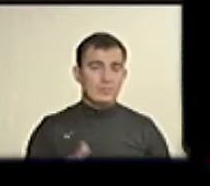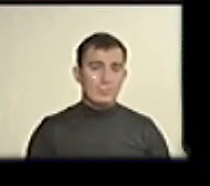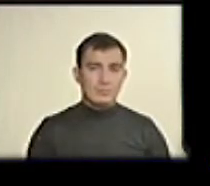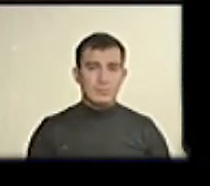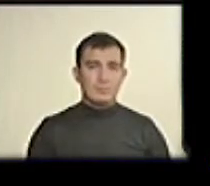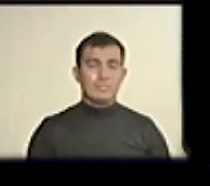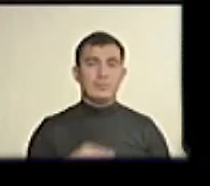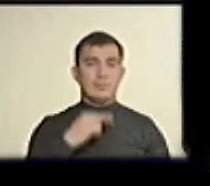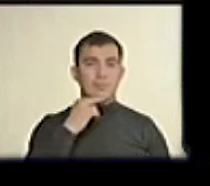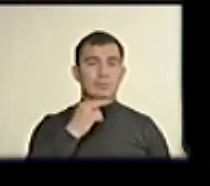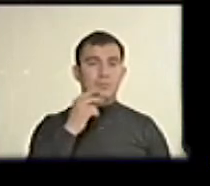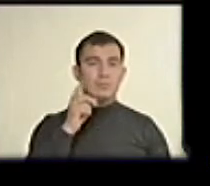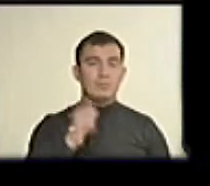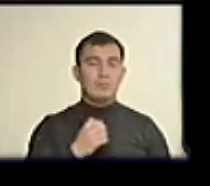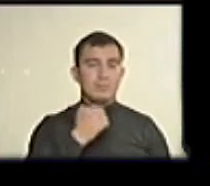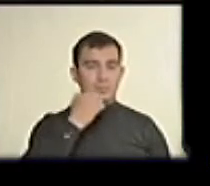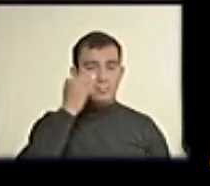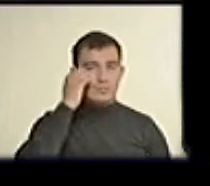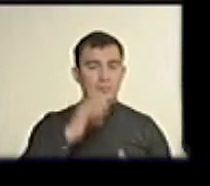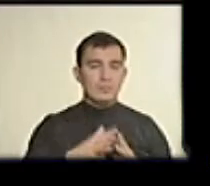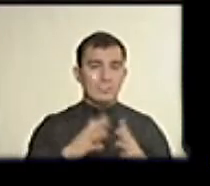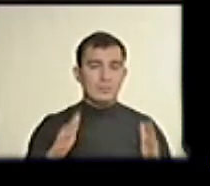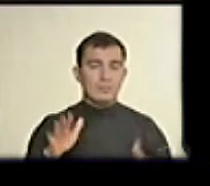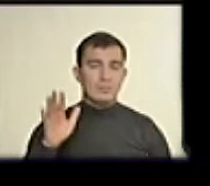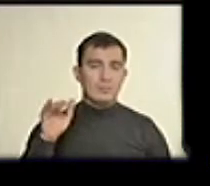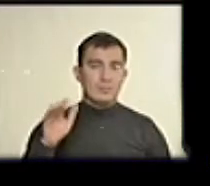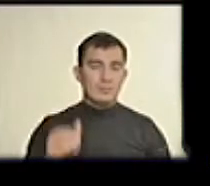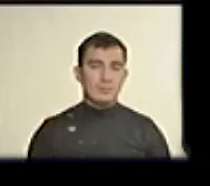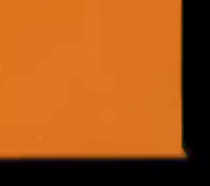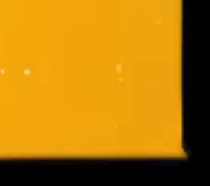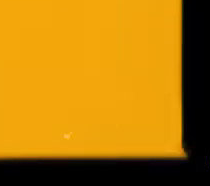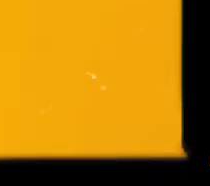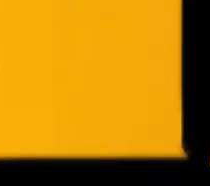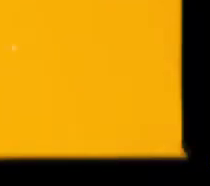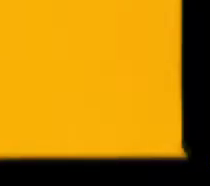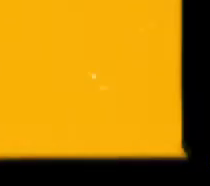yakunlandi. E'tiboringiz uchun rahmat. Xayr, salomat bo'ling.